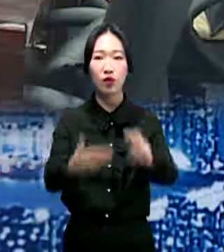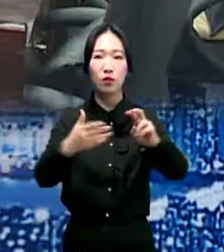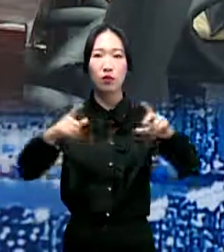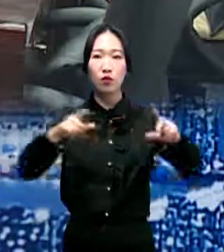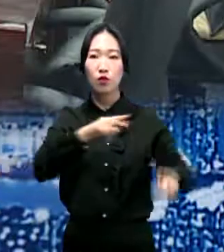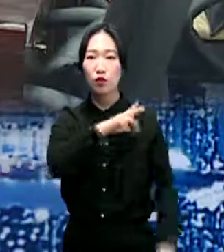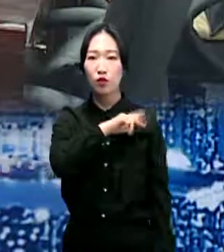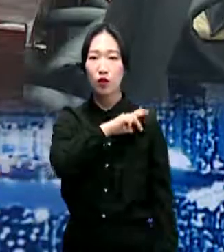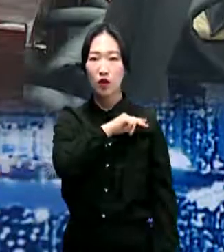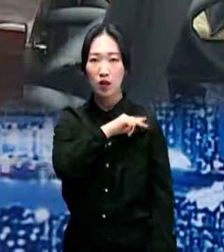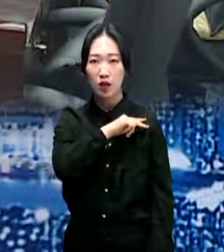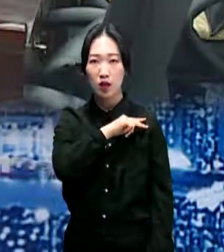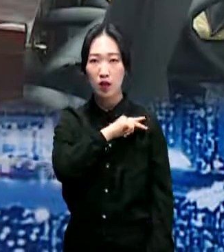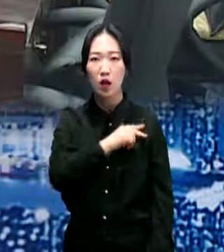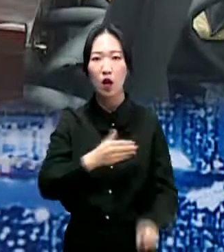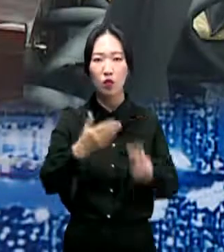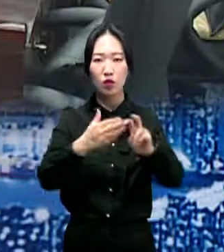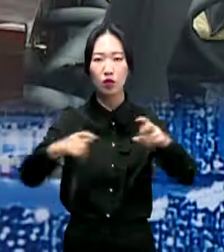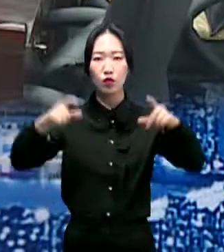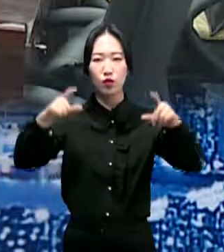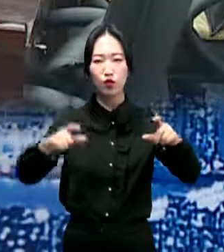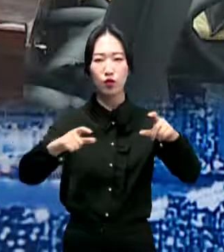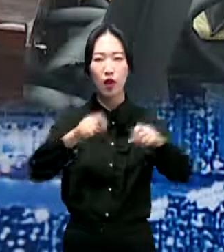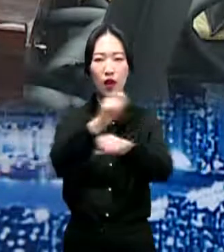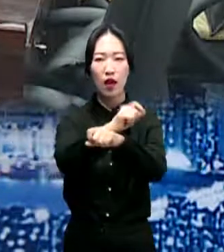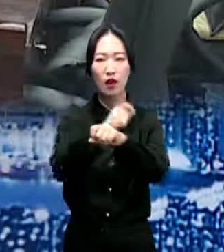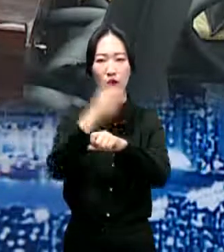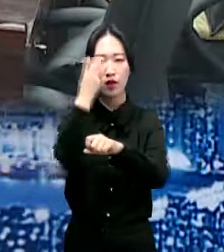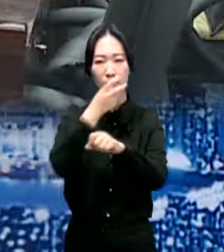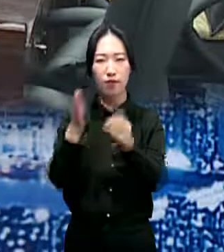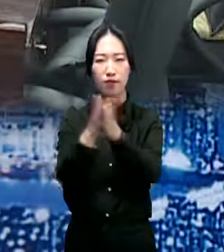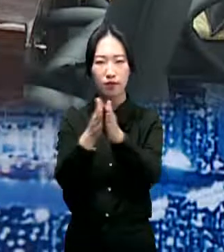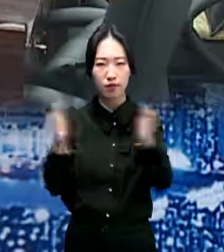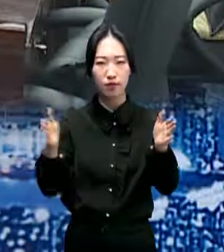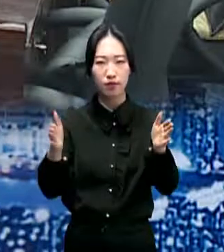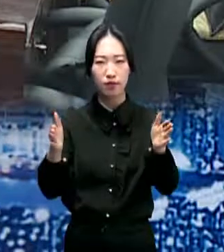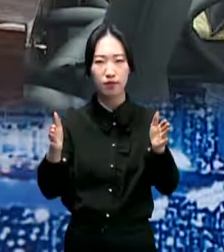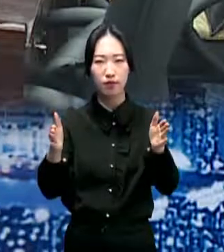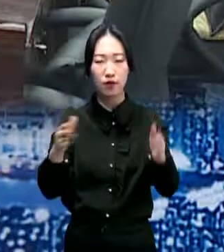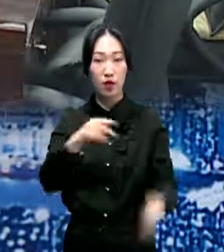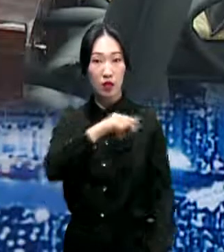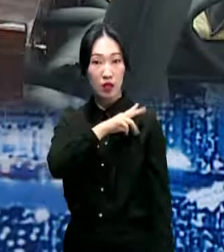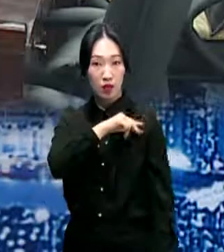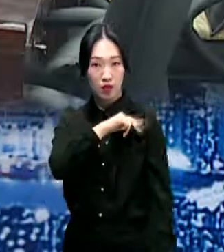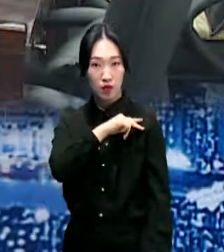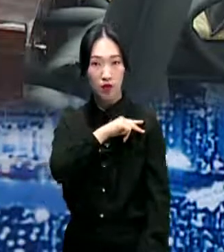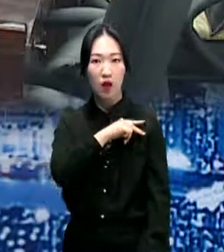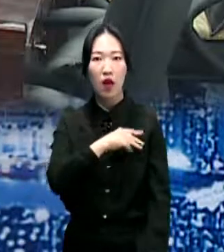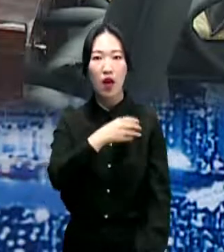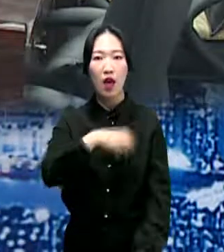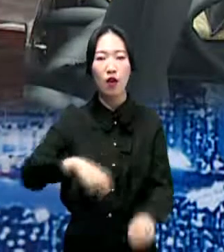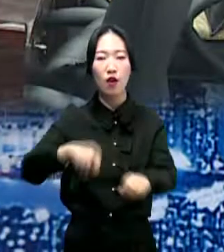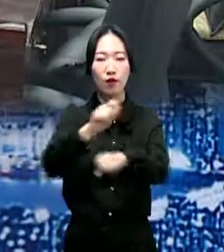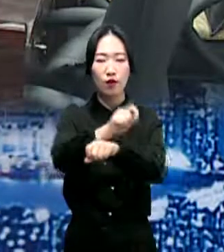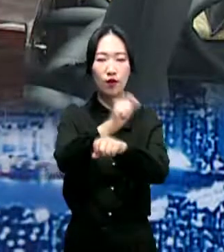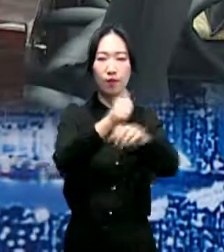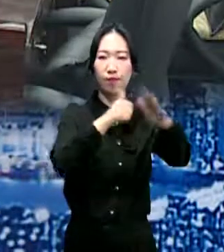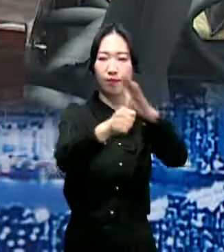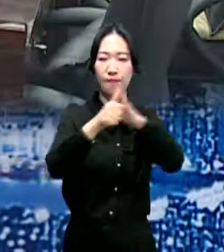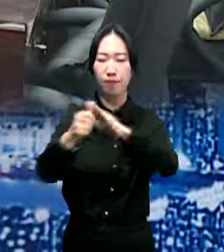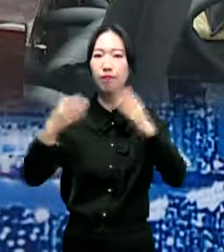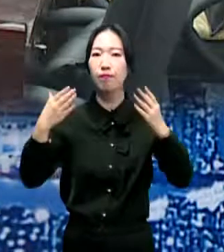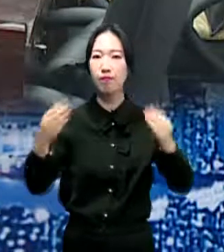미추홀구 의회가 미추홀구를 상대로 행정사무감사를 진행하고 있습니다. 의원들은 각동 행정복지센터를 방문을